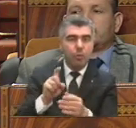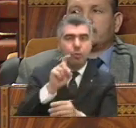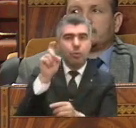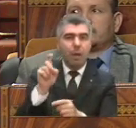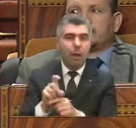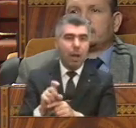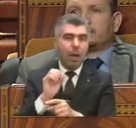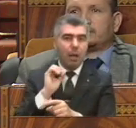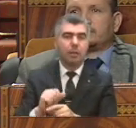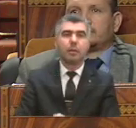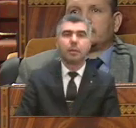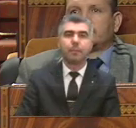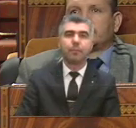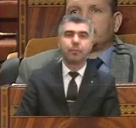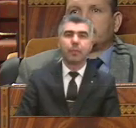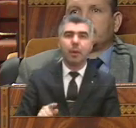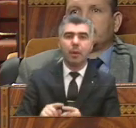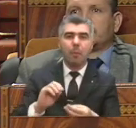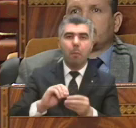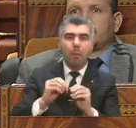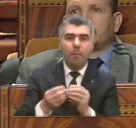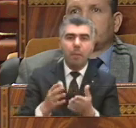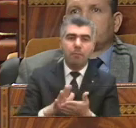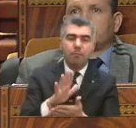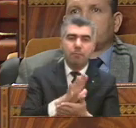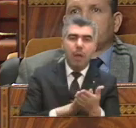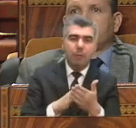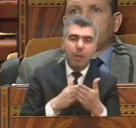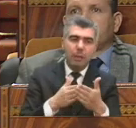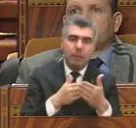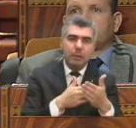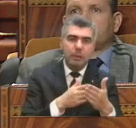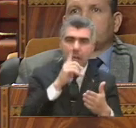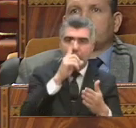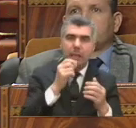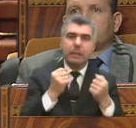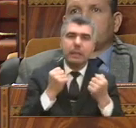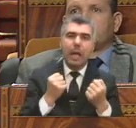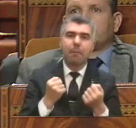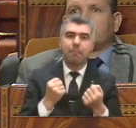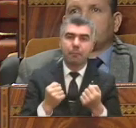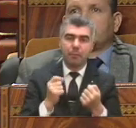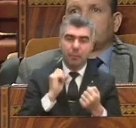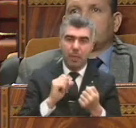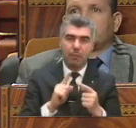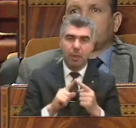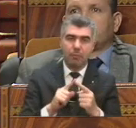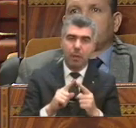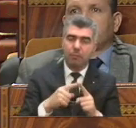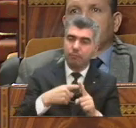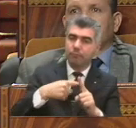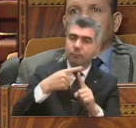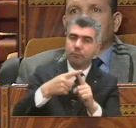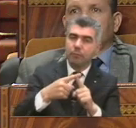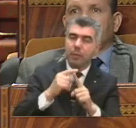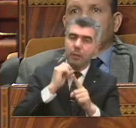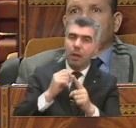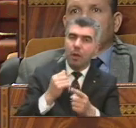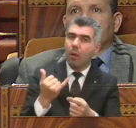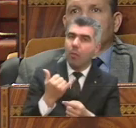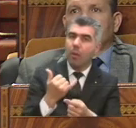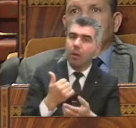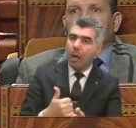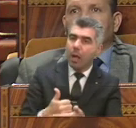الترابية لتجاوز المشاكل والصعوبات التي تواجه خزينتها، تفعيل مبدأ الأفضلية الوطنية بهدف تشجيع